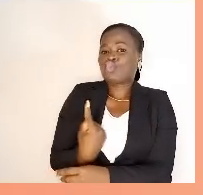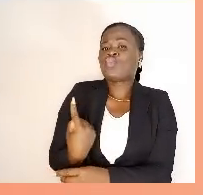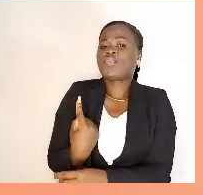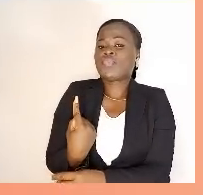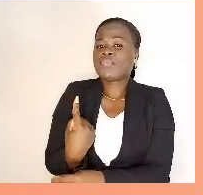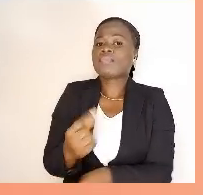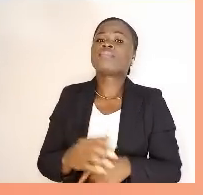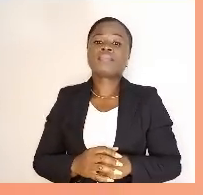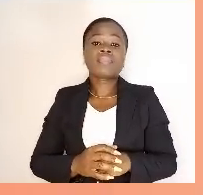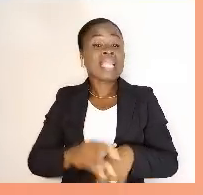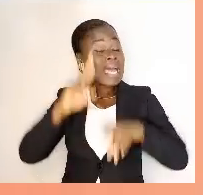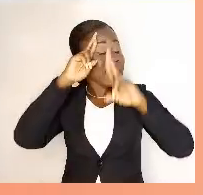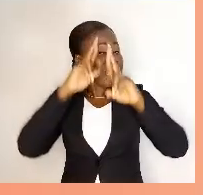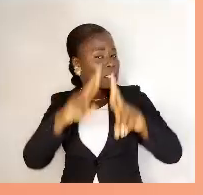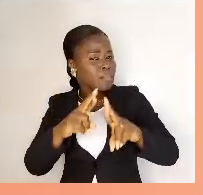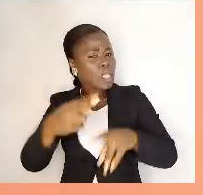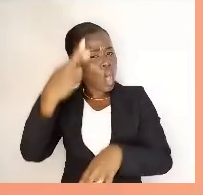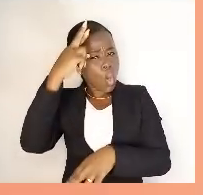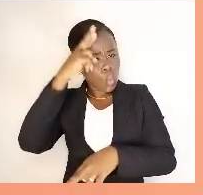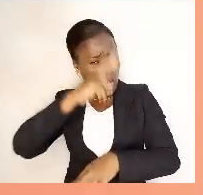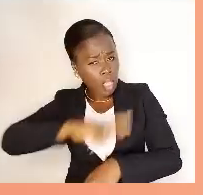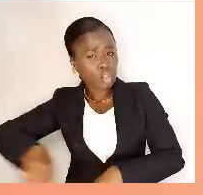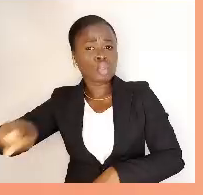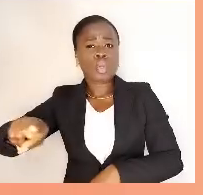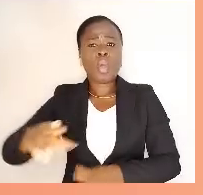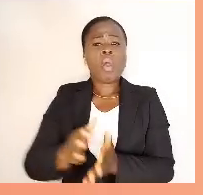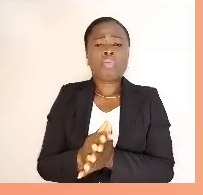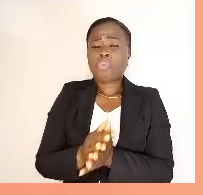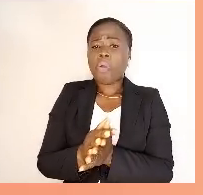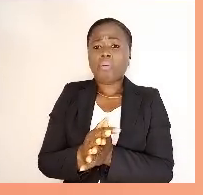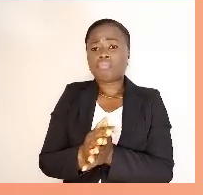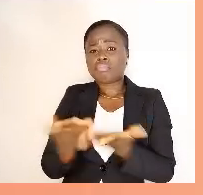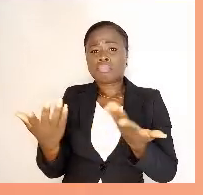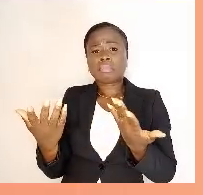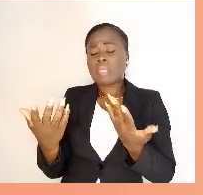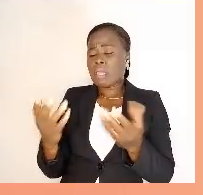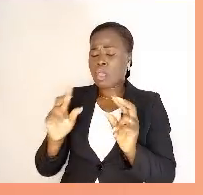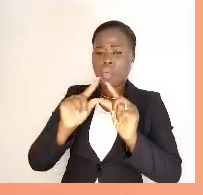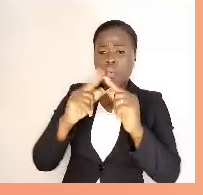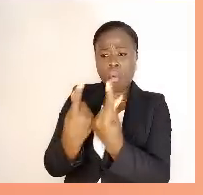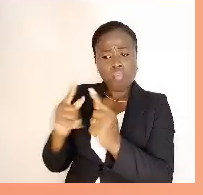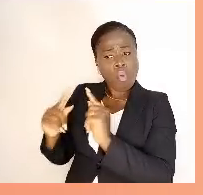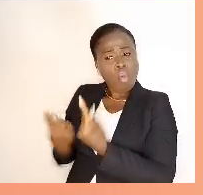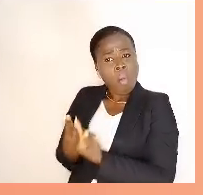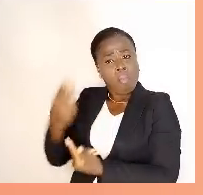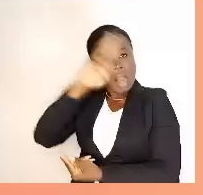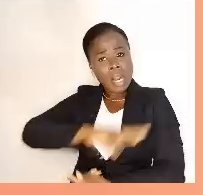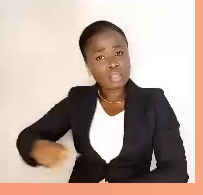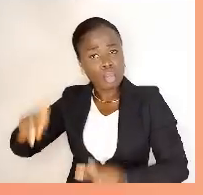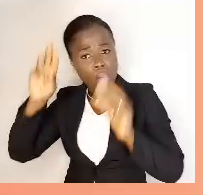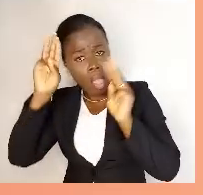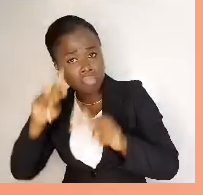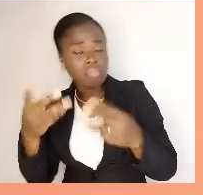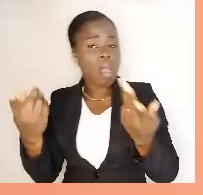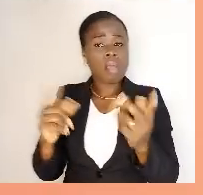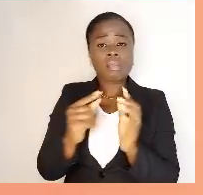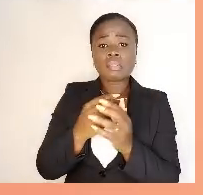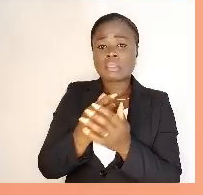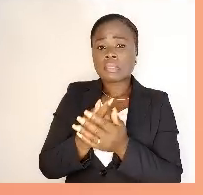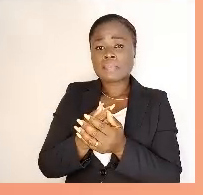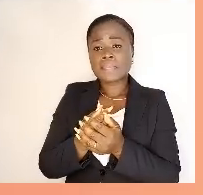nous rassembler, le respect de nos religions, de nos confréries et de nos guides